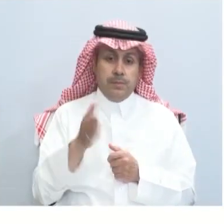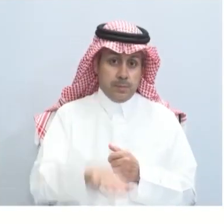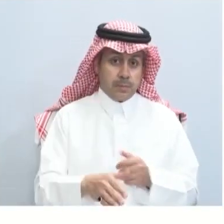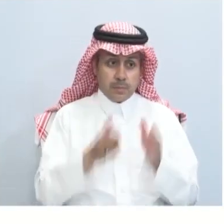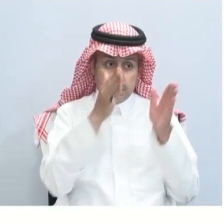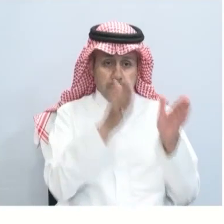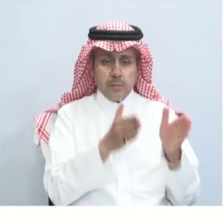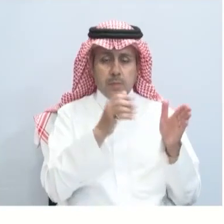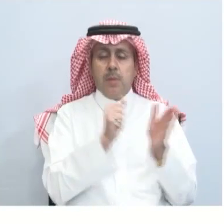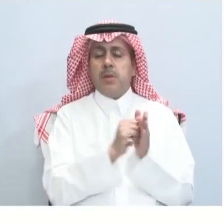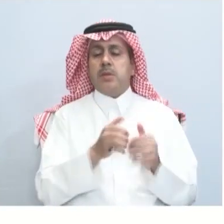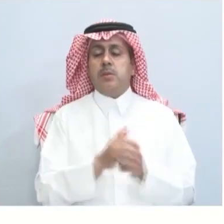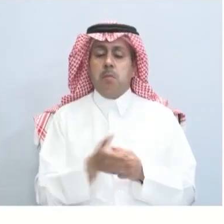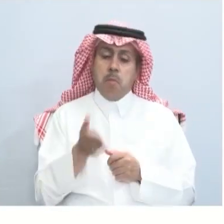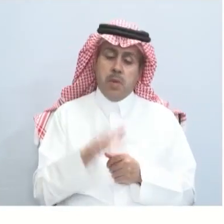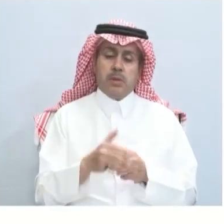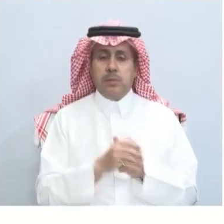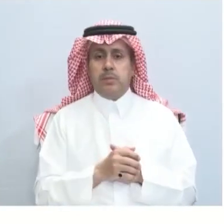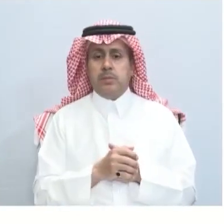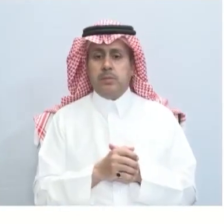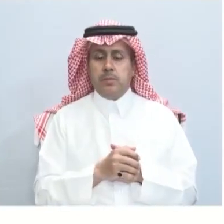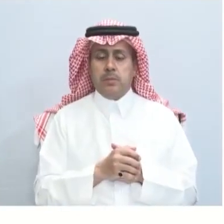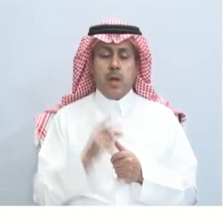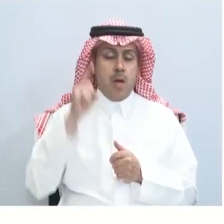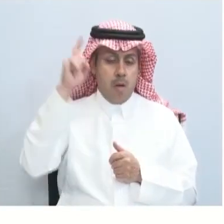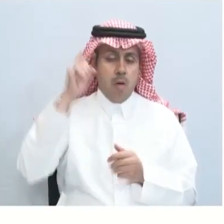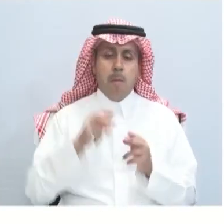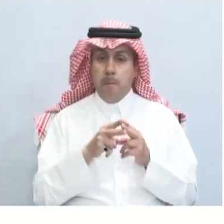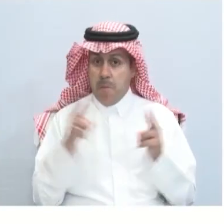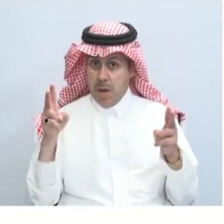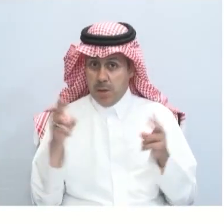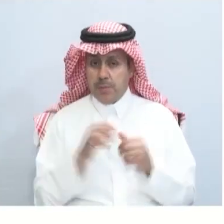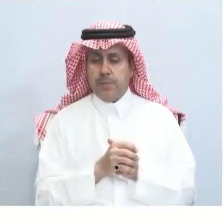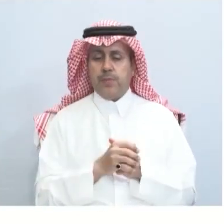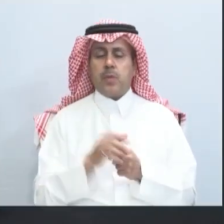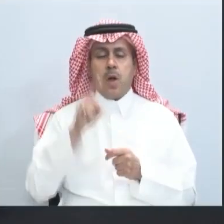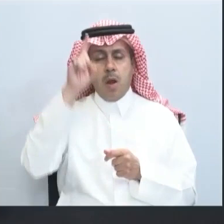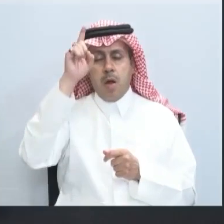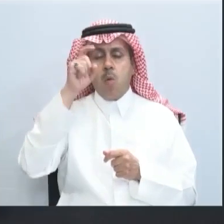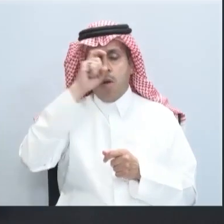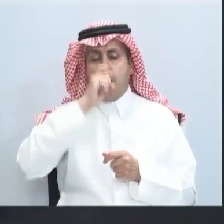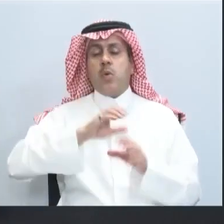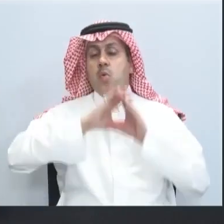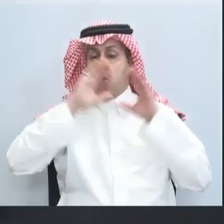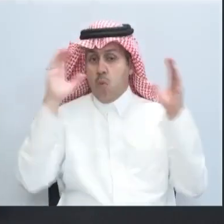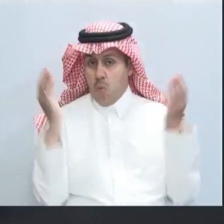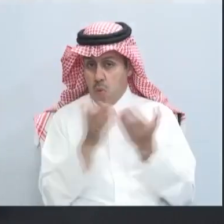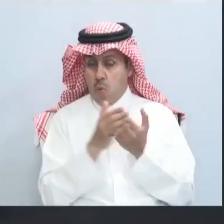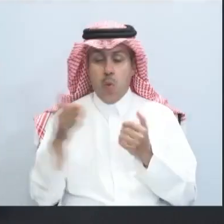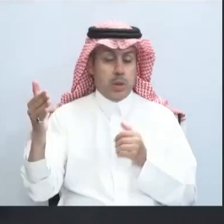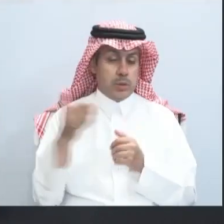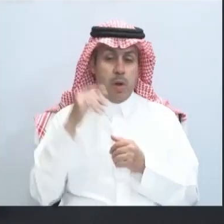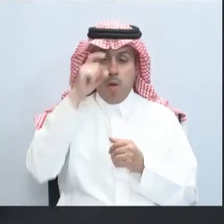قبلتهم متوجهه الى بيت المقدس والله جل وعلا بين ان له الامر كله واليه يرجع الامر